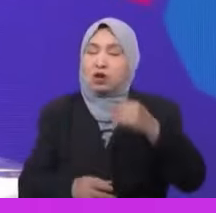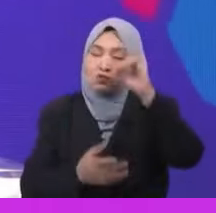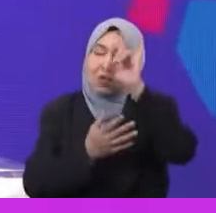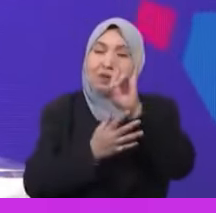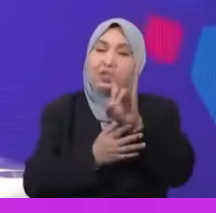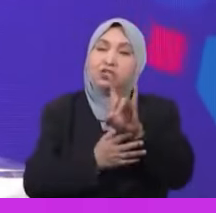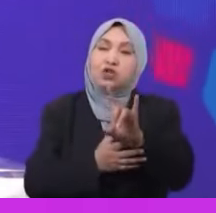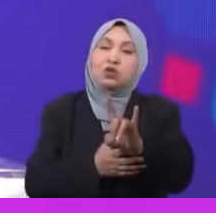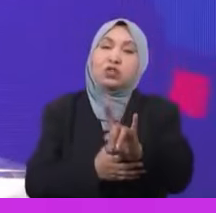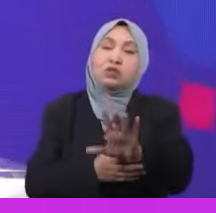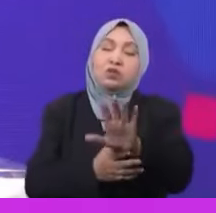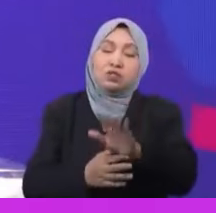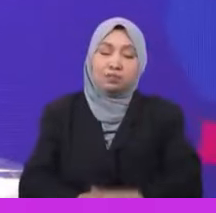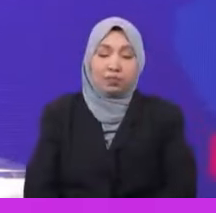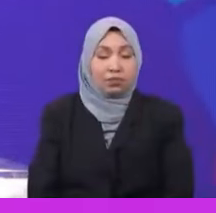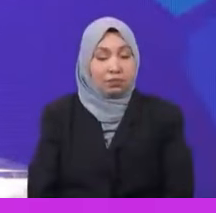أعوذ بالله من الشيطان الرجيم.